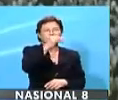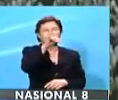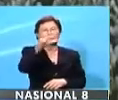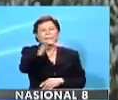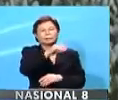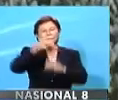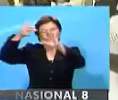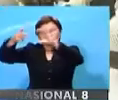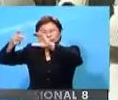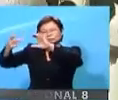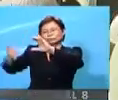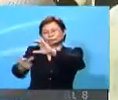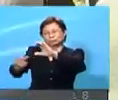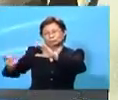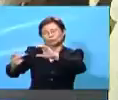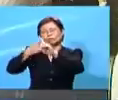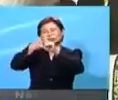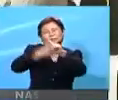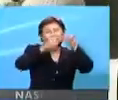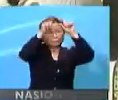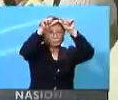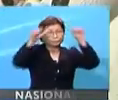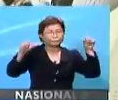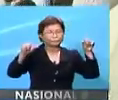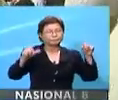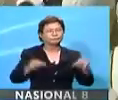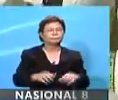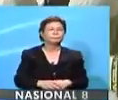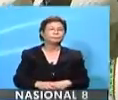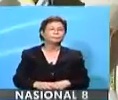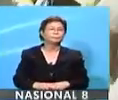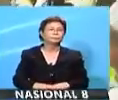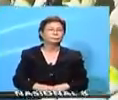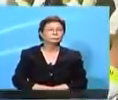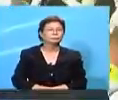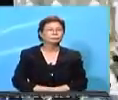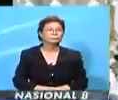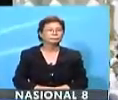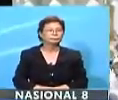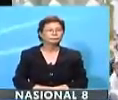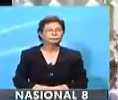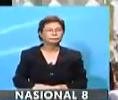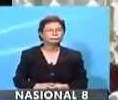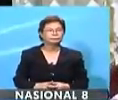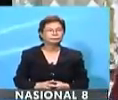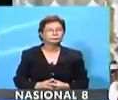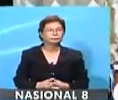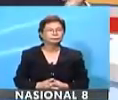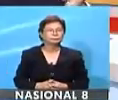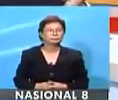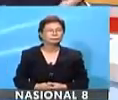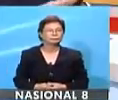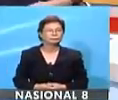dan juru kamera Zamzi Osman dari Mekah Al-Mukarramah melaporkan.